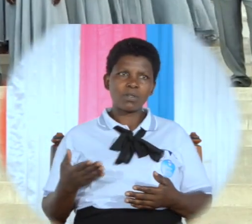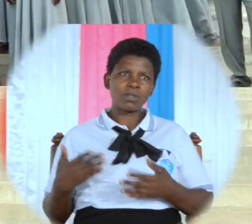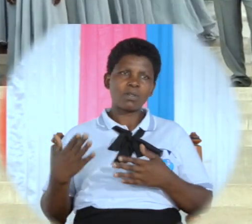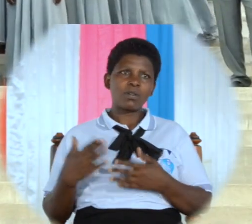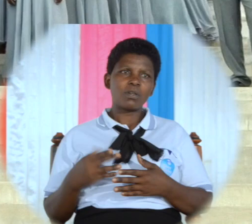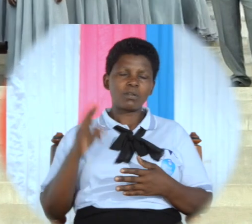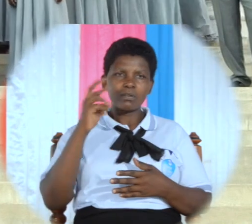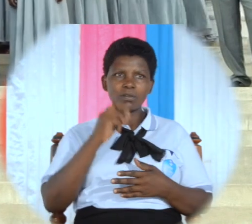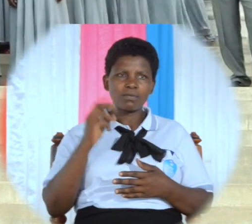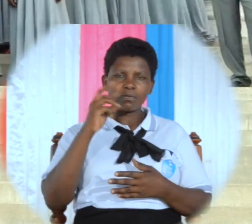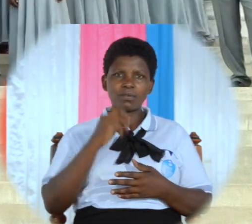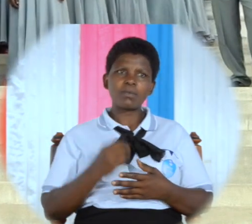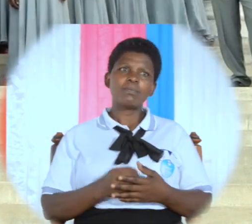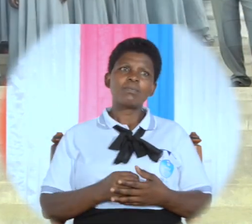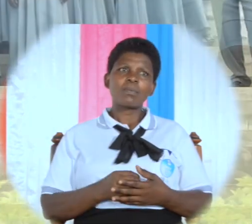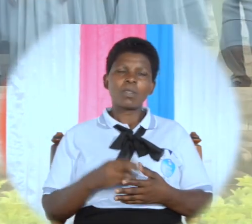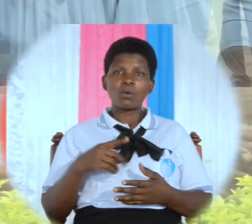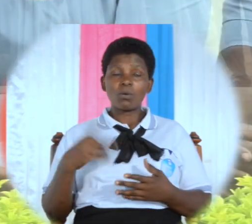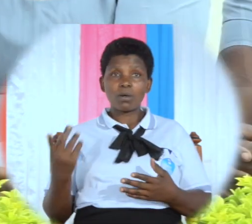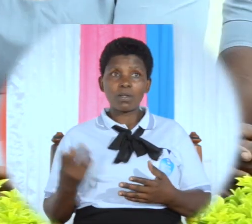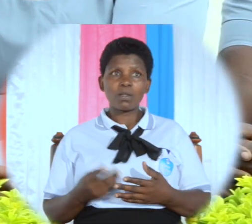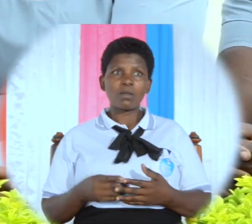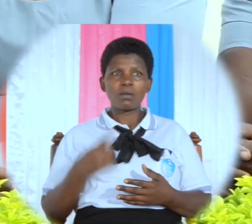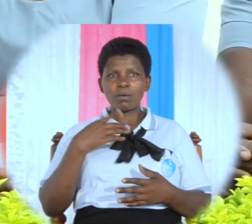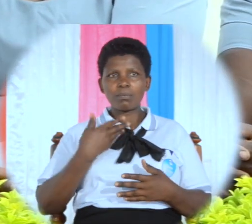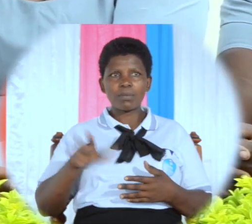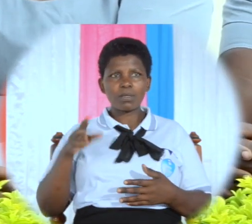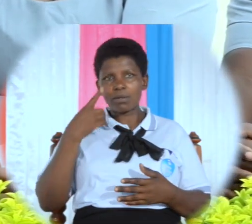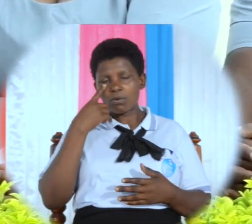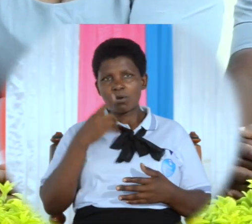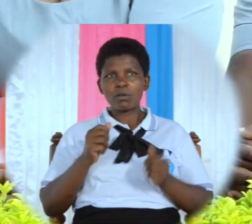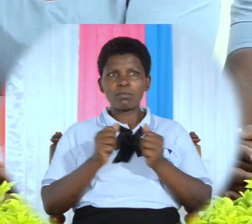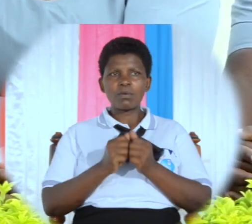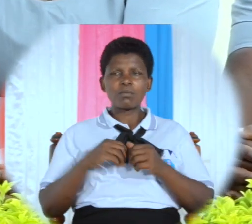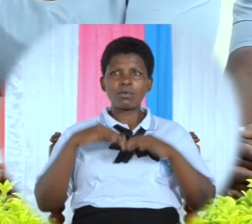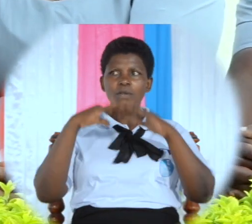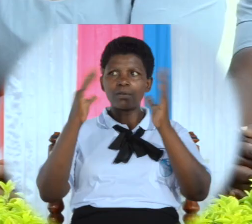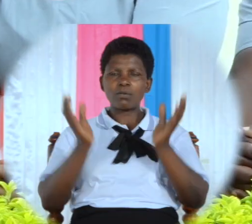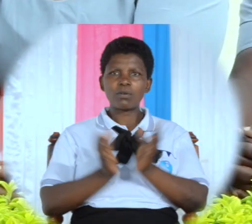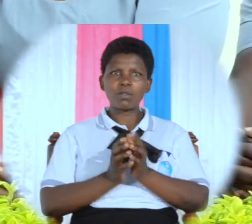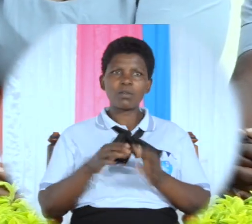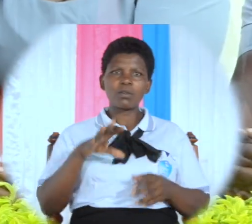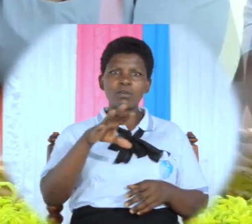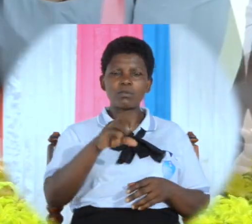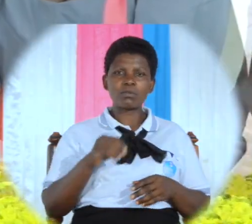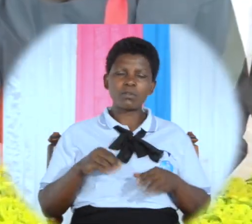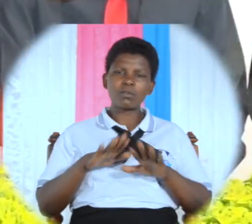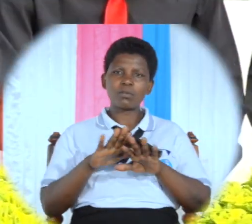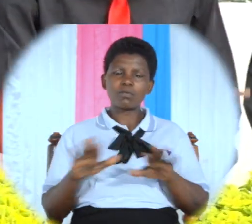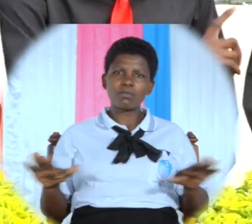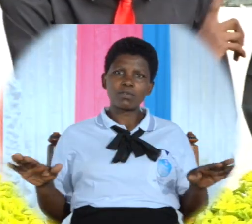siku ananitafuta wala hapendi kuona mambo ya dunia